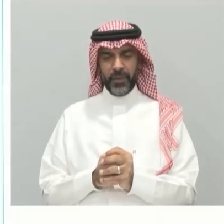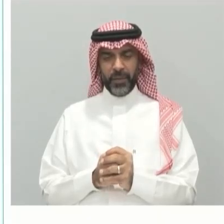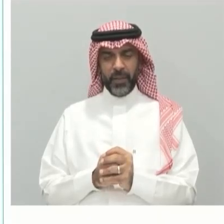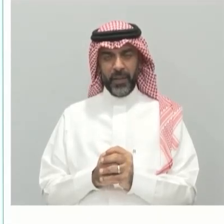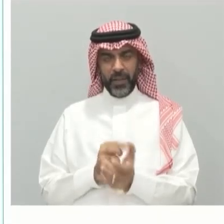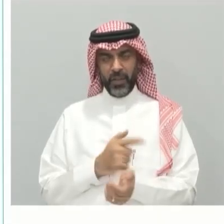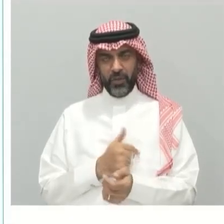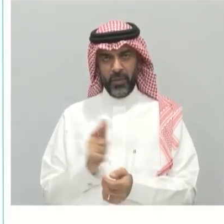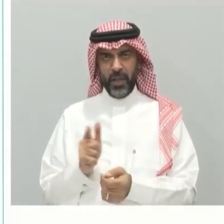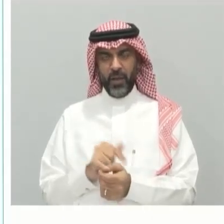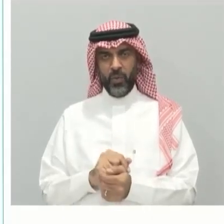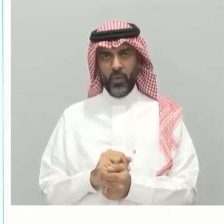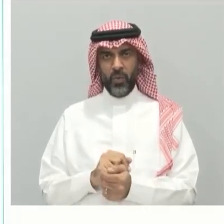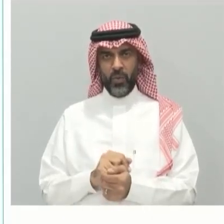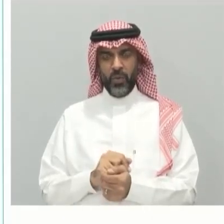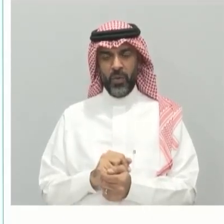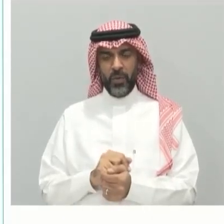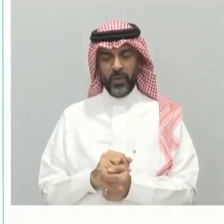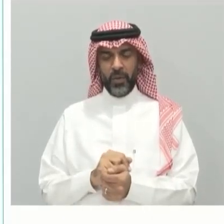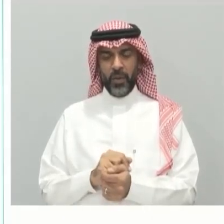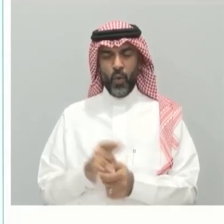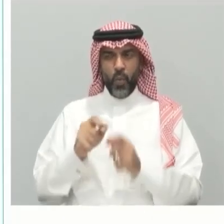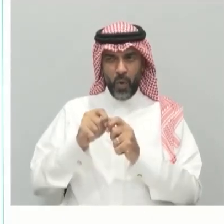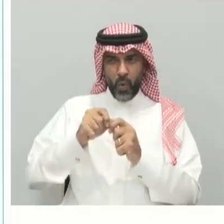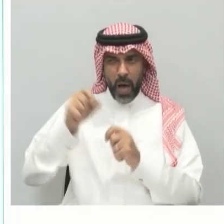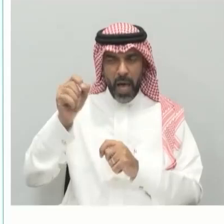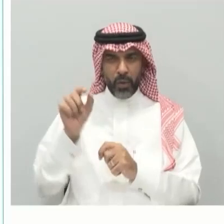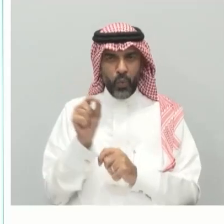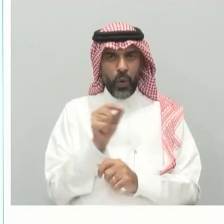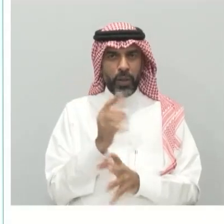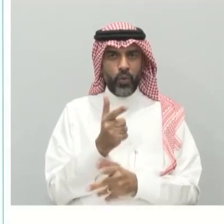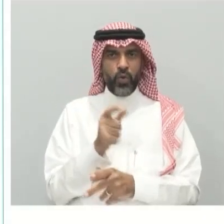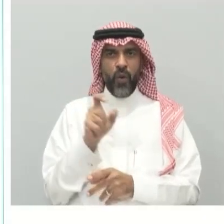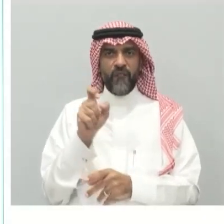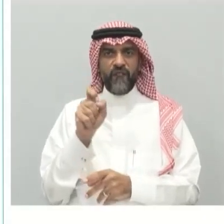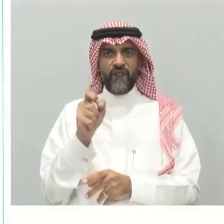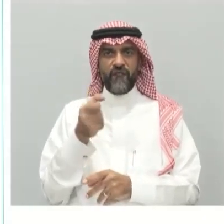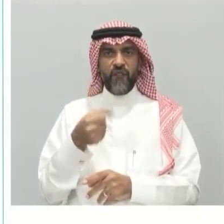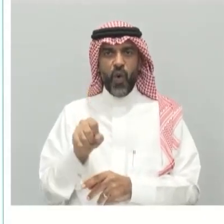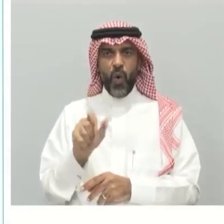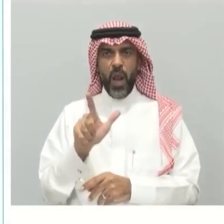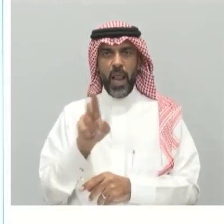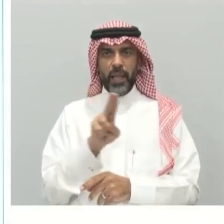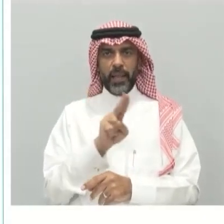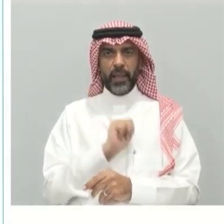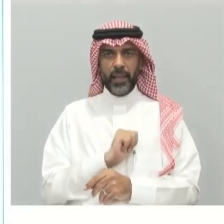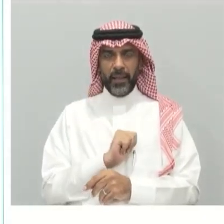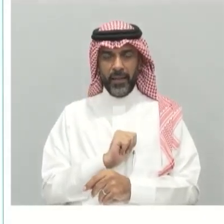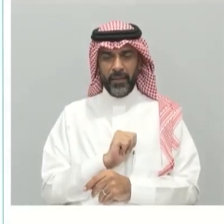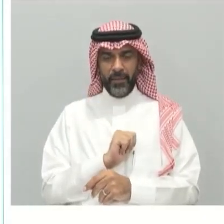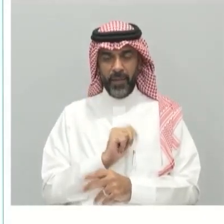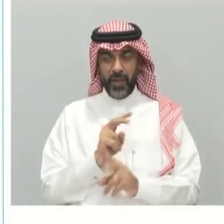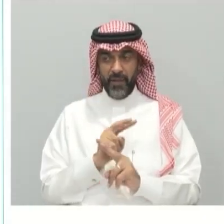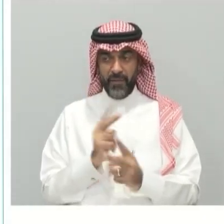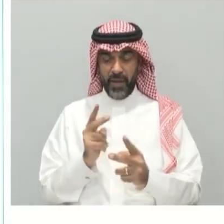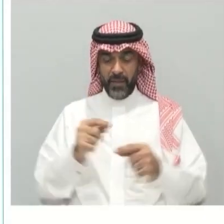نسميه جهد الخليه اذا تعرف بجهد الخليه ويقاس بوحده الفولت اذا الفرق